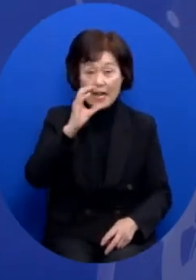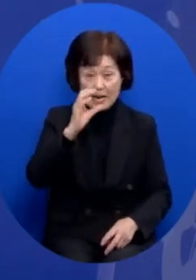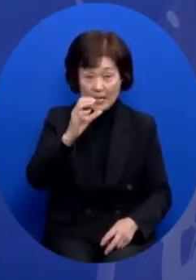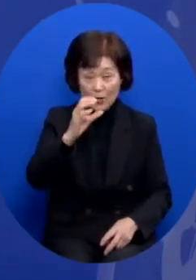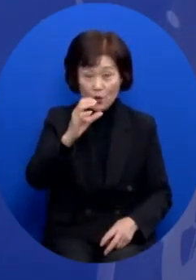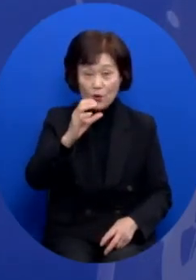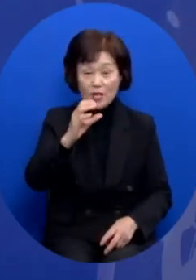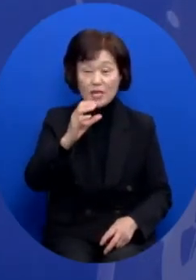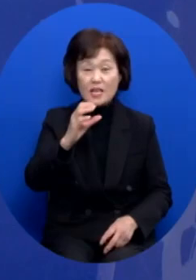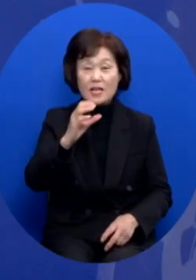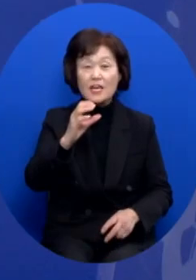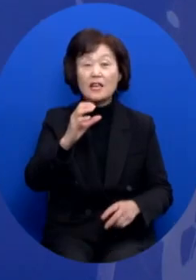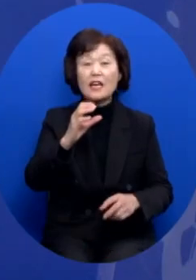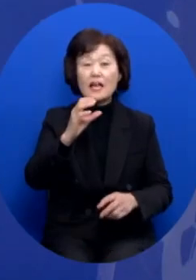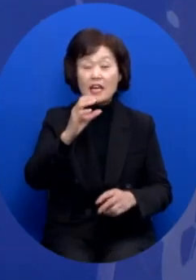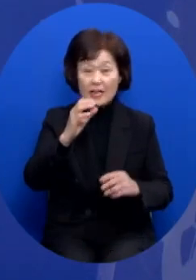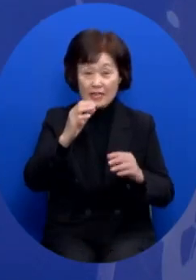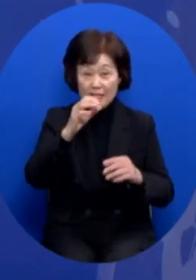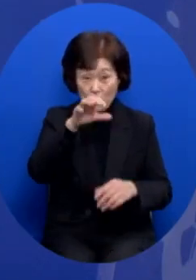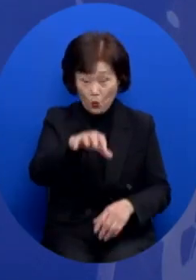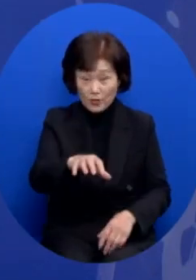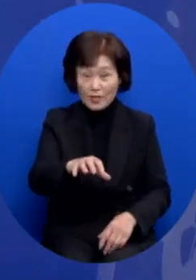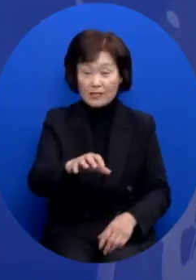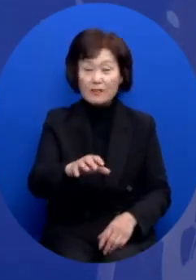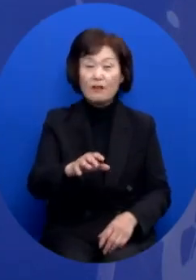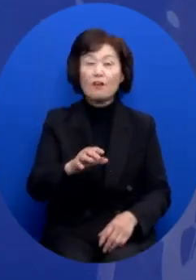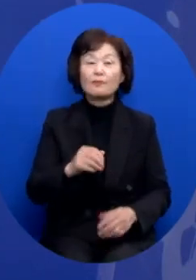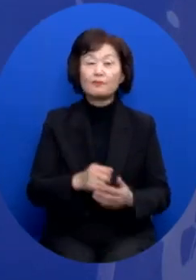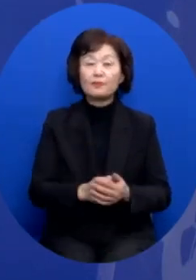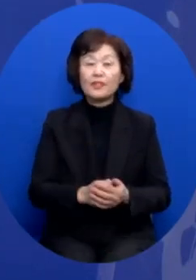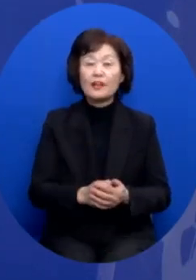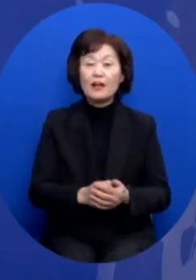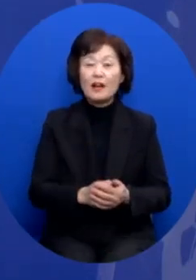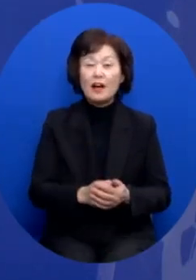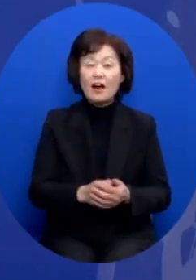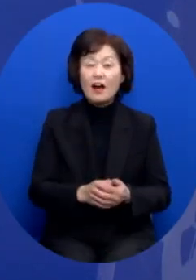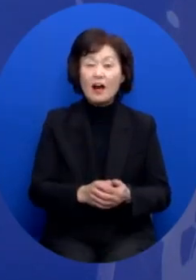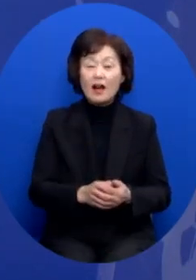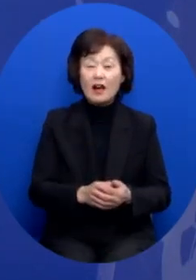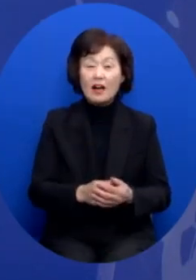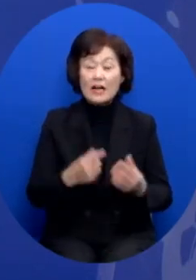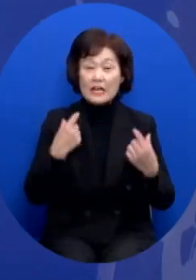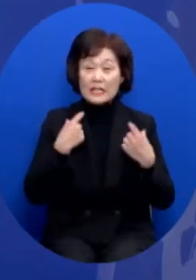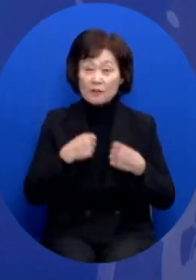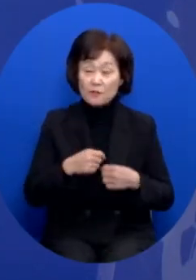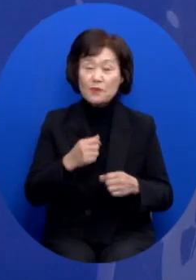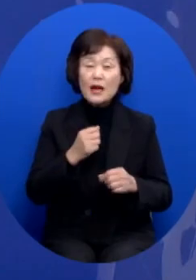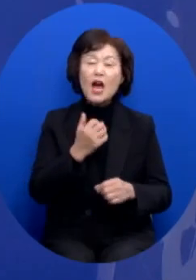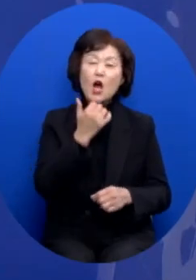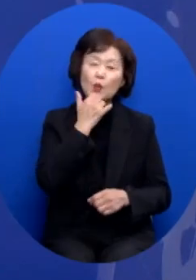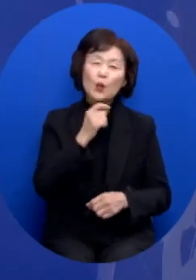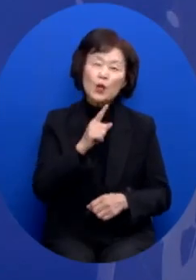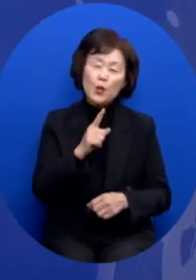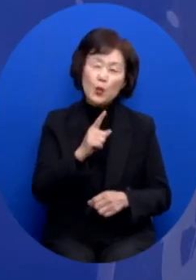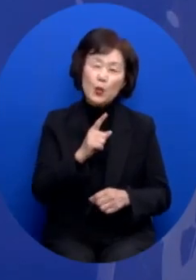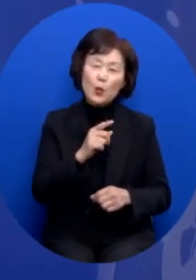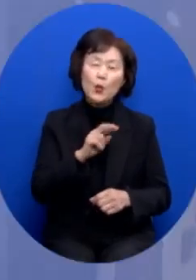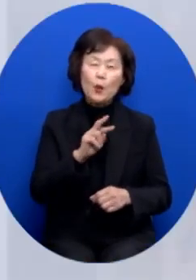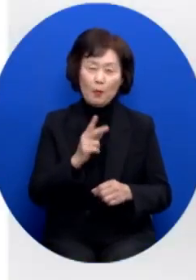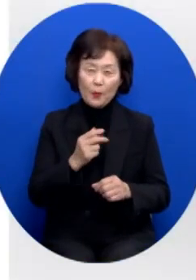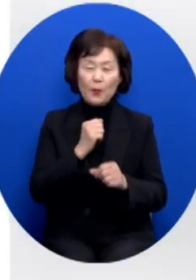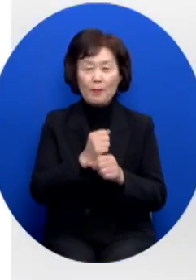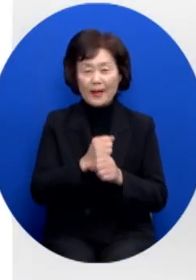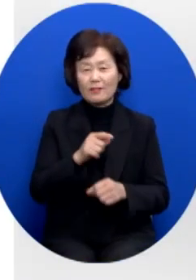성 니콜라우스 성당에서 사목하던 요제프 모르 신부가 독일어로 지은 것입니다. 네. 이 원곡